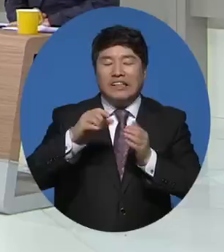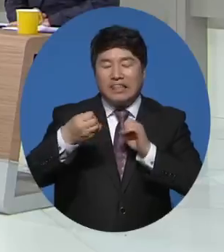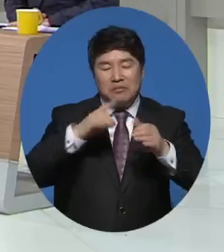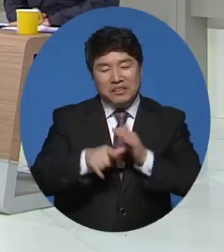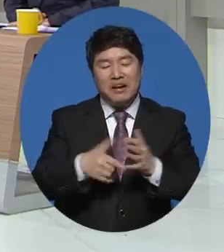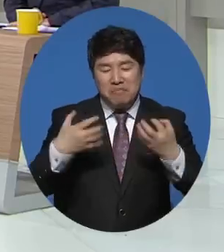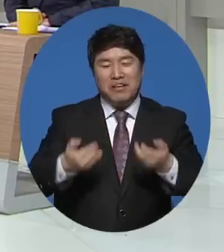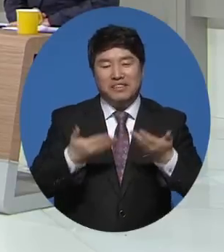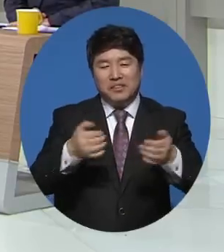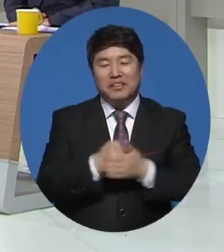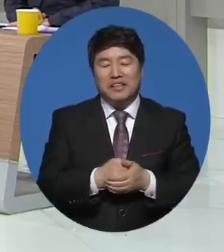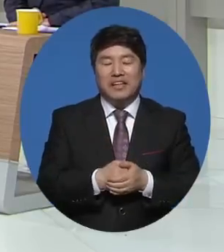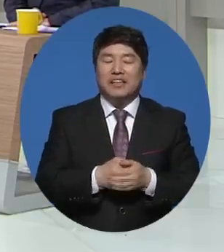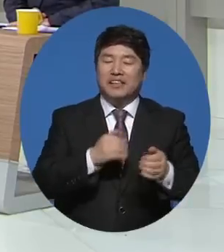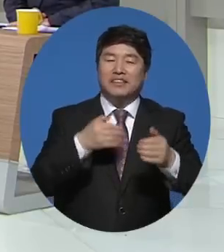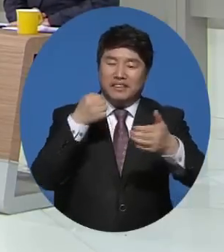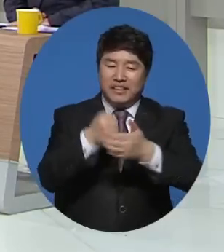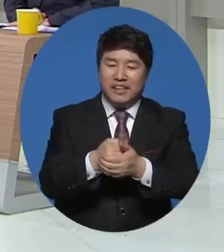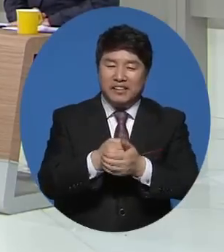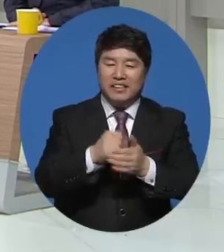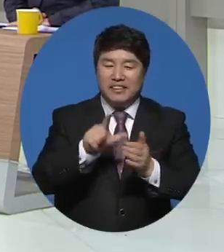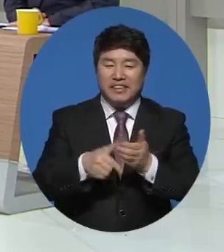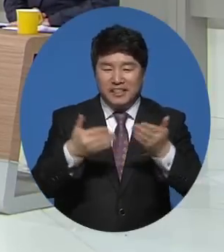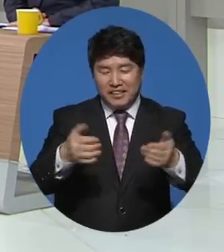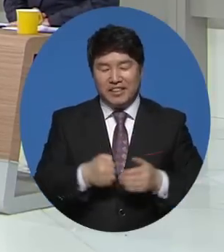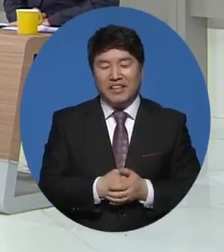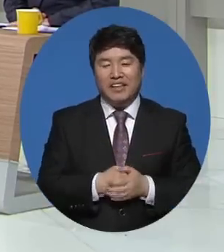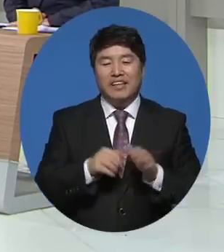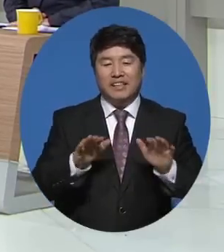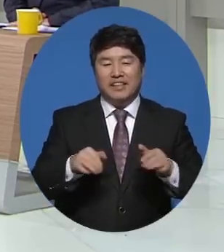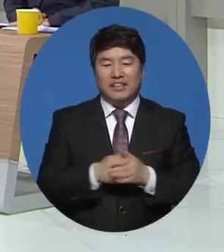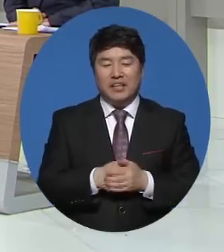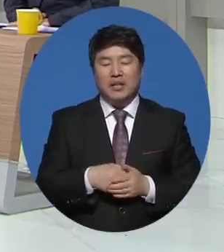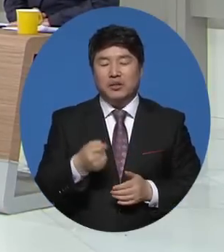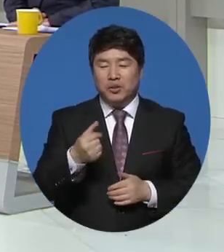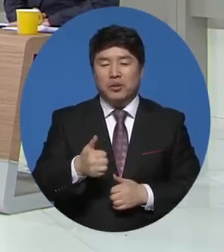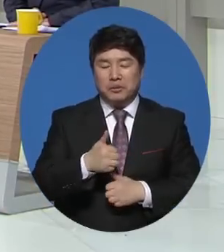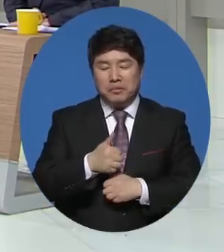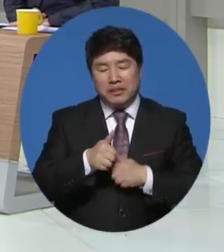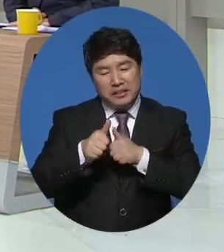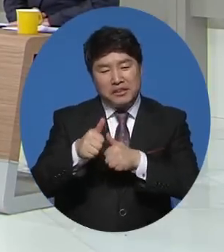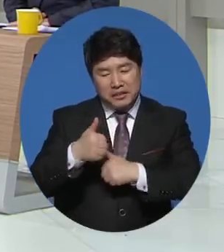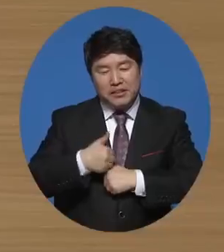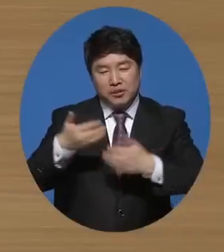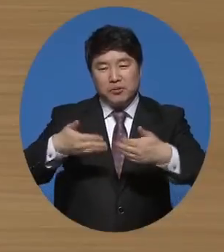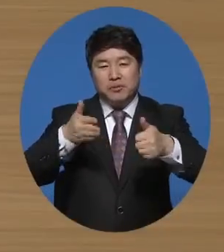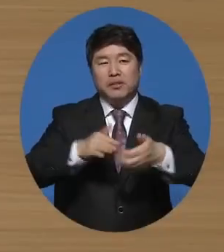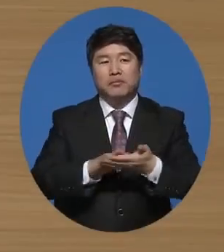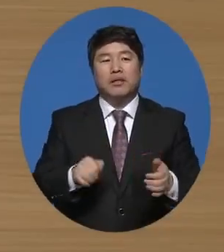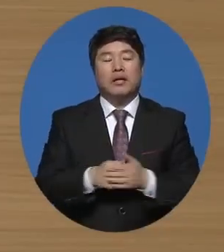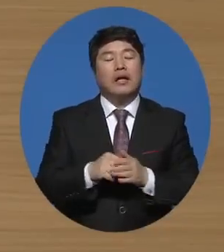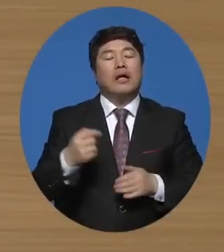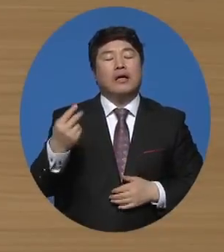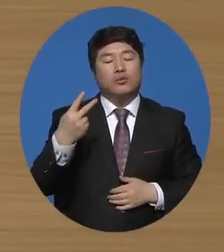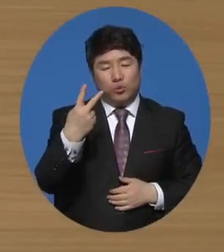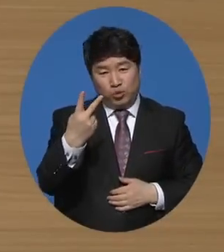정해진 규칙이 있기 때문에 아쉬운게 있겠지만 조금 따라 주시기 바랍니다 다시 이번에는